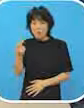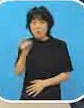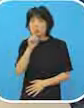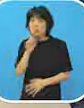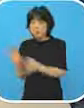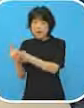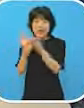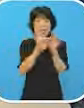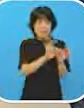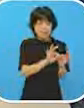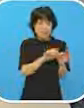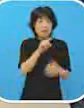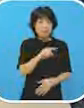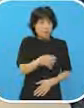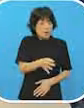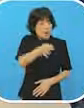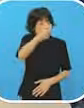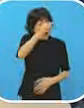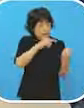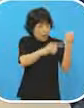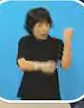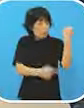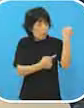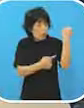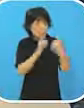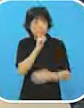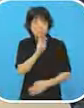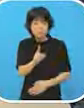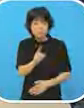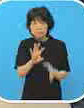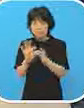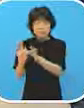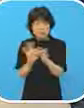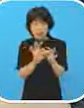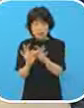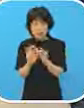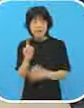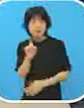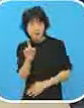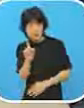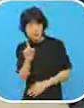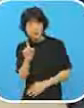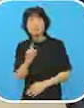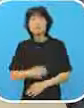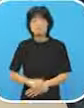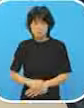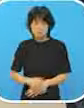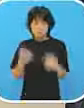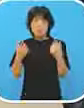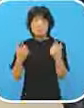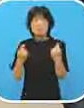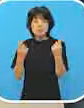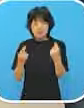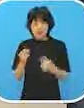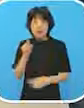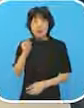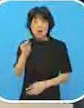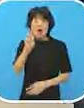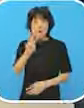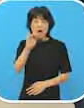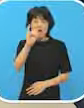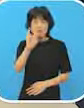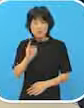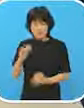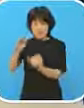、上等のハンドバッグと解く。 その心は、 かわいいか